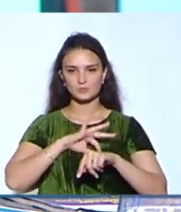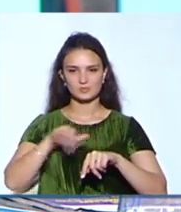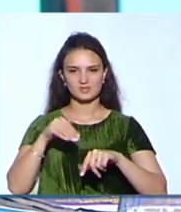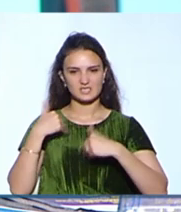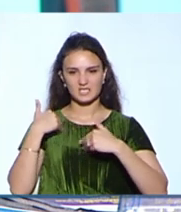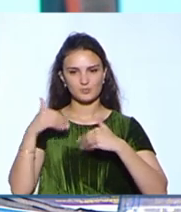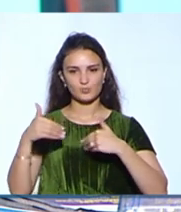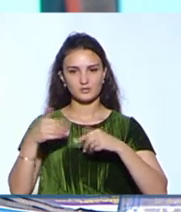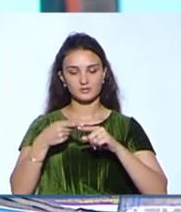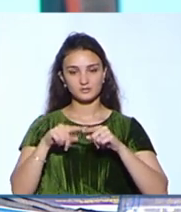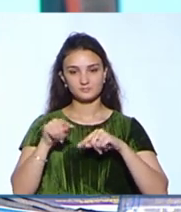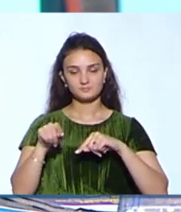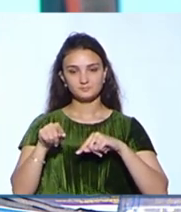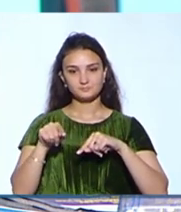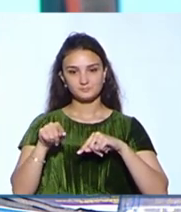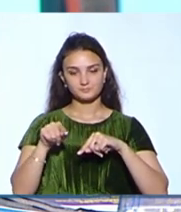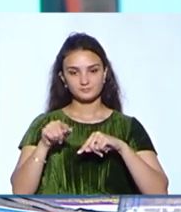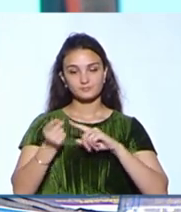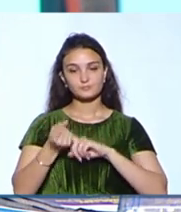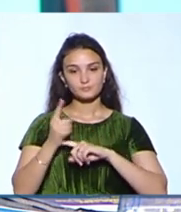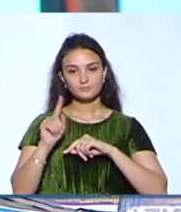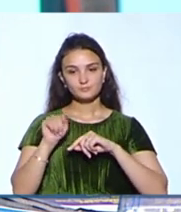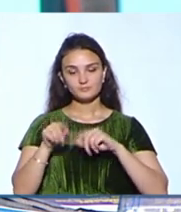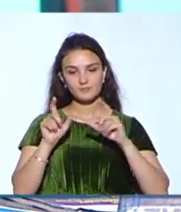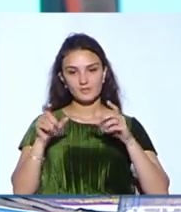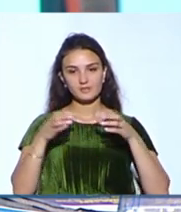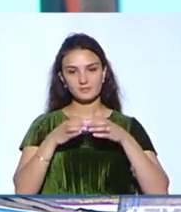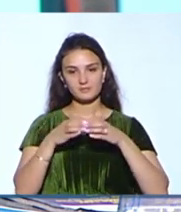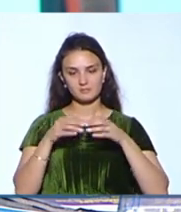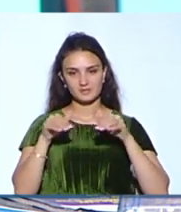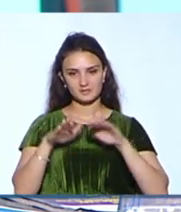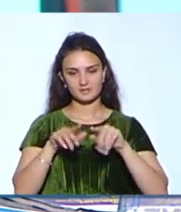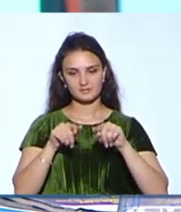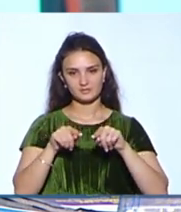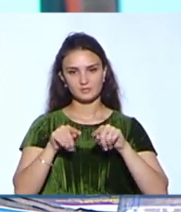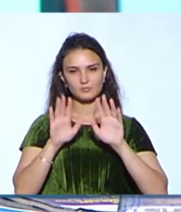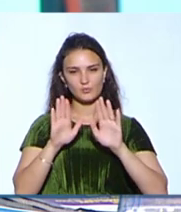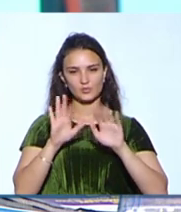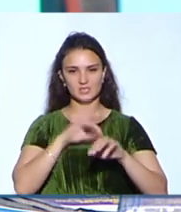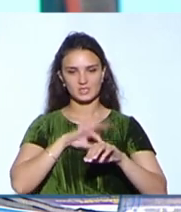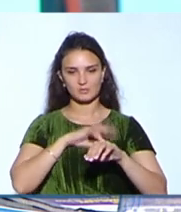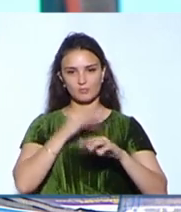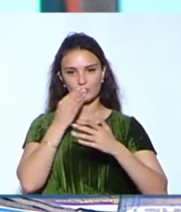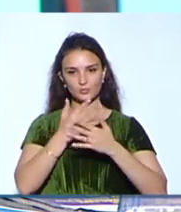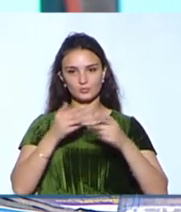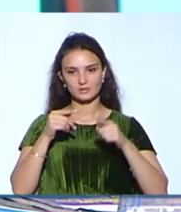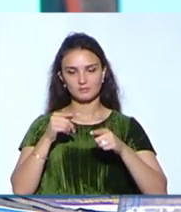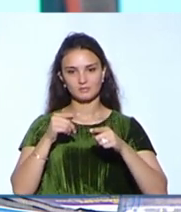უსარგებლო. აღმოჩნდა, რომ გარკვეული კატეგორიის ადამიანებმა გადაწყვიტეს მხოლოდ სასარგებლო